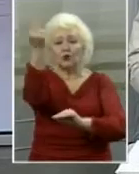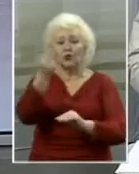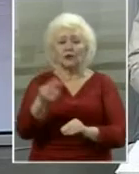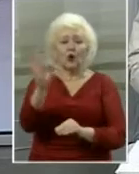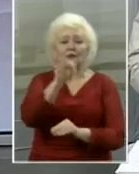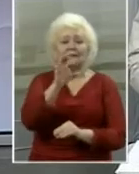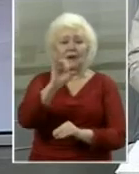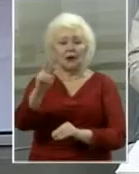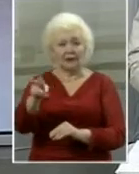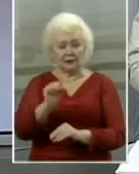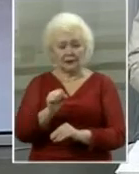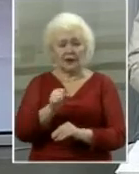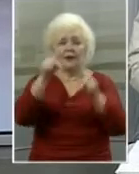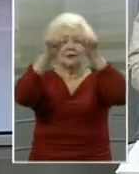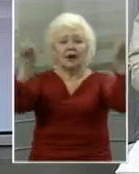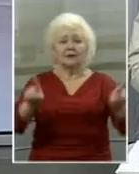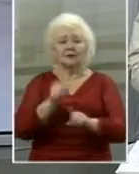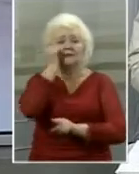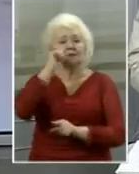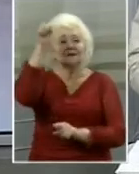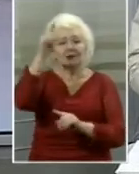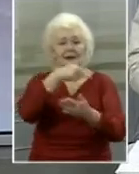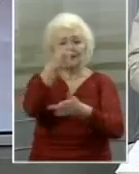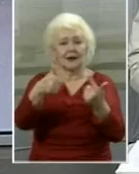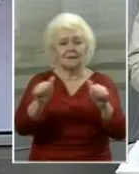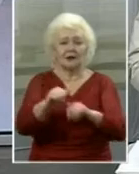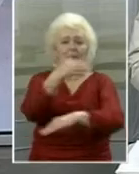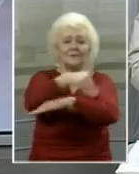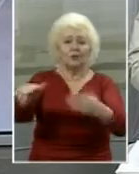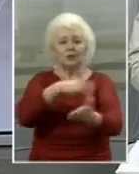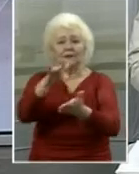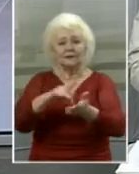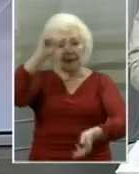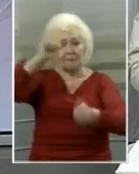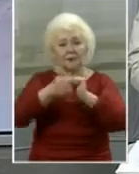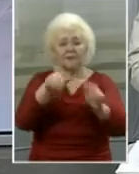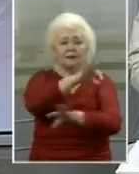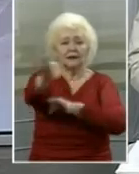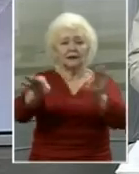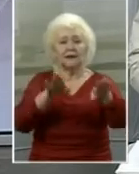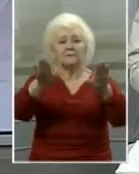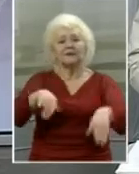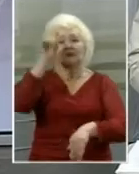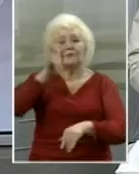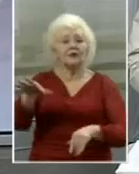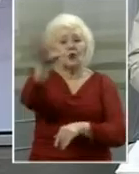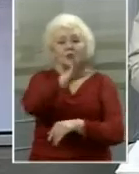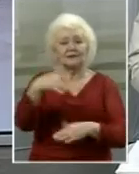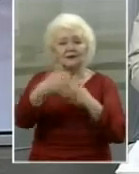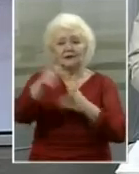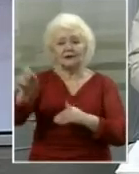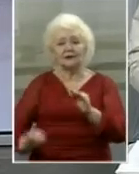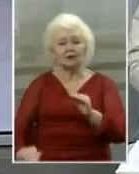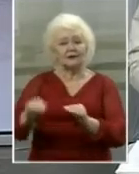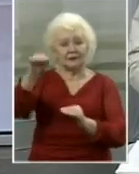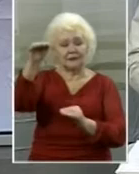Олександра Степаненка. На картинах – старе місто, вулиці центру, пам'ятки архітектури, місця, відомі усім херсонцям з